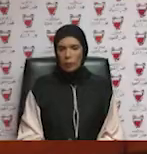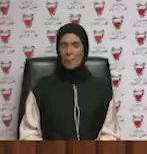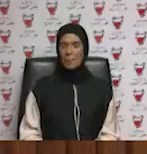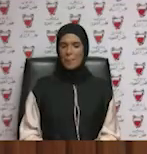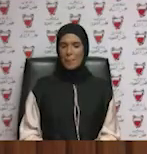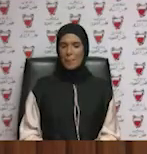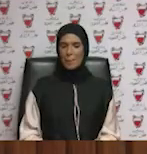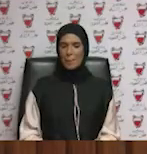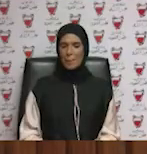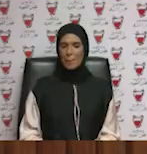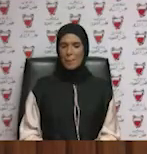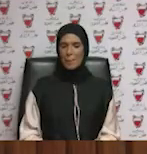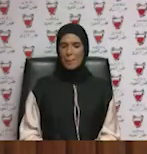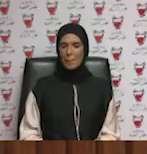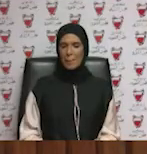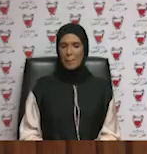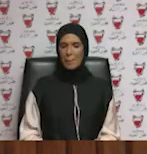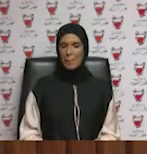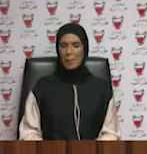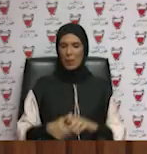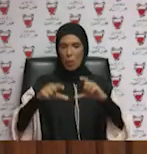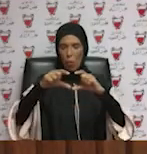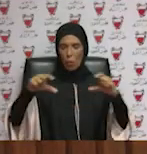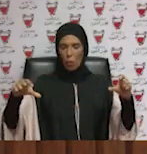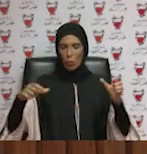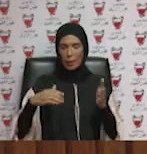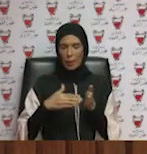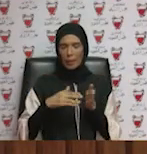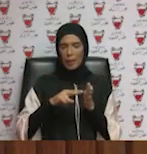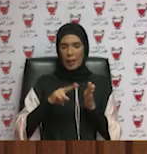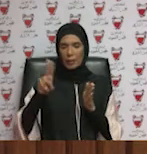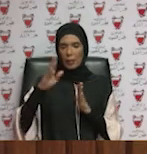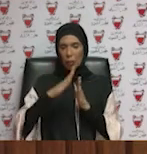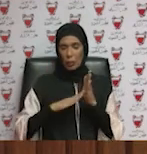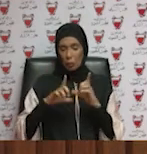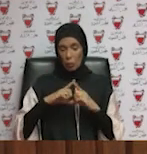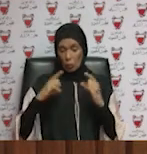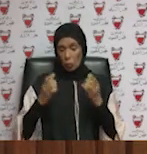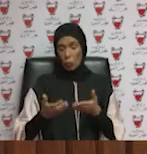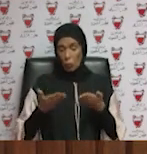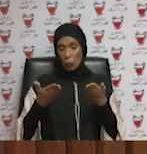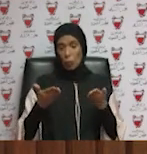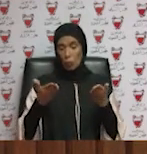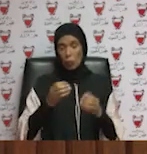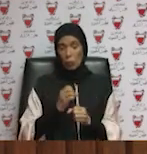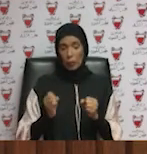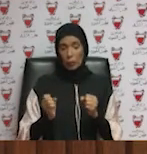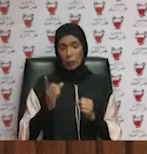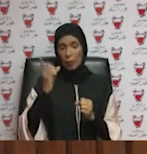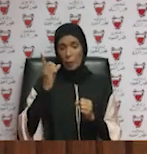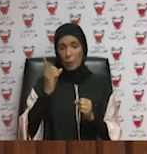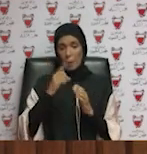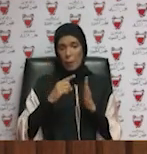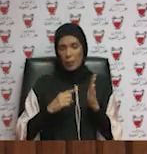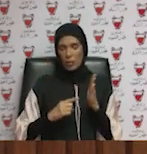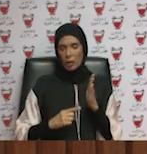ياسر. عندنا الحين الموضوع الأخير هو تقرير لجنة الخدمات بخصوص الاقتراح بقانون